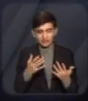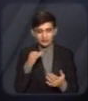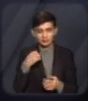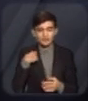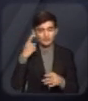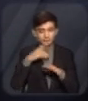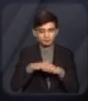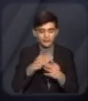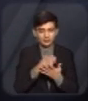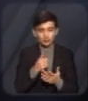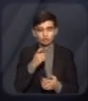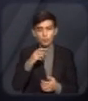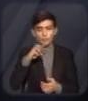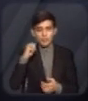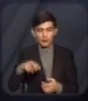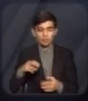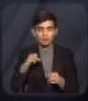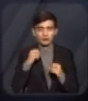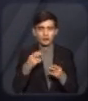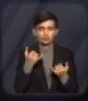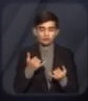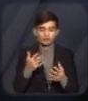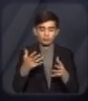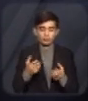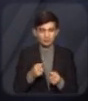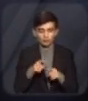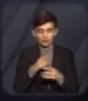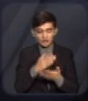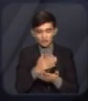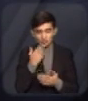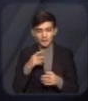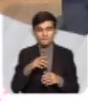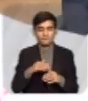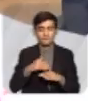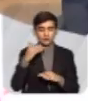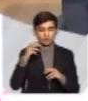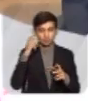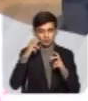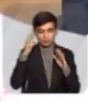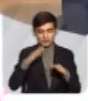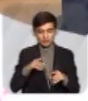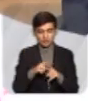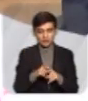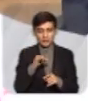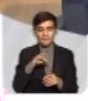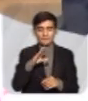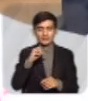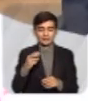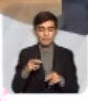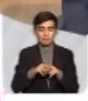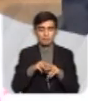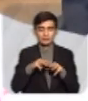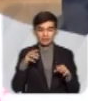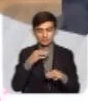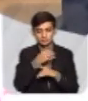варианты что балльная система оценивания как это сейчас принято высших учебных заведениях вице-министр сообщила что